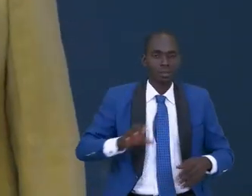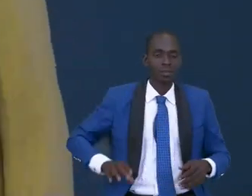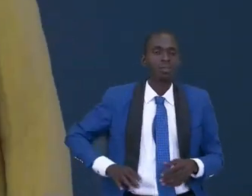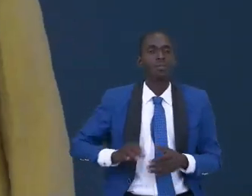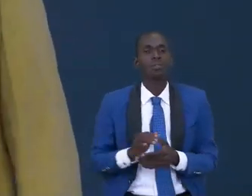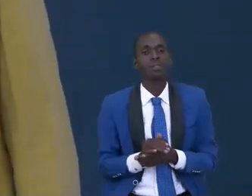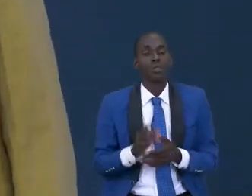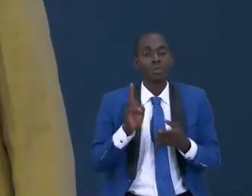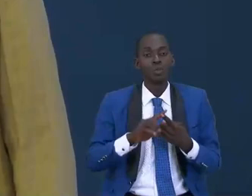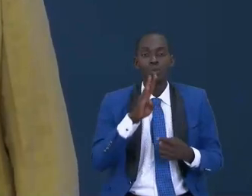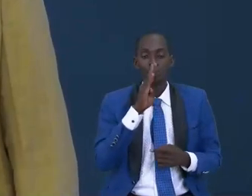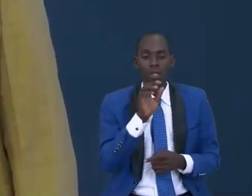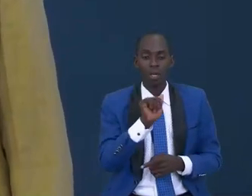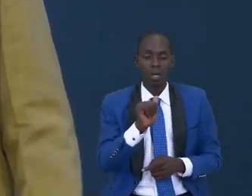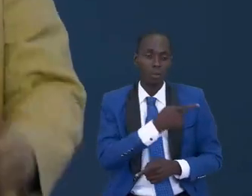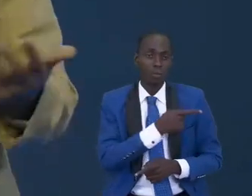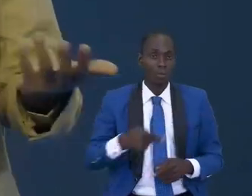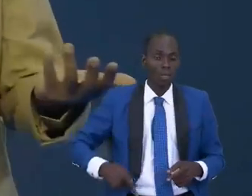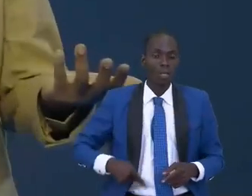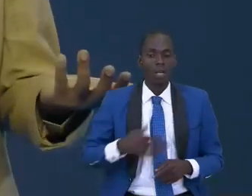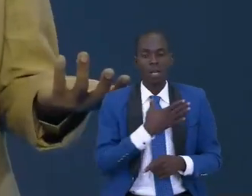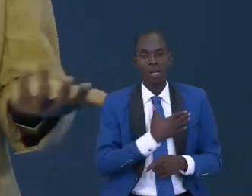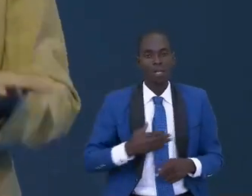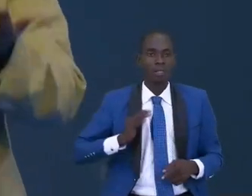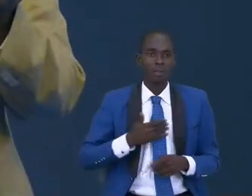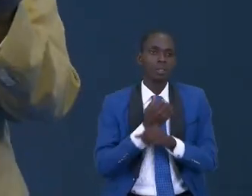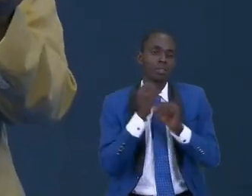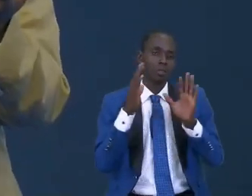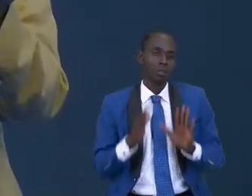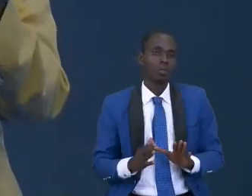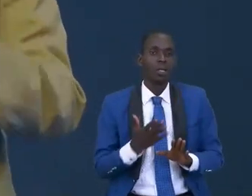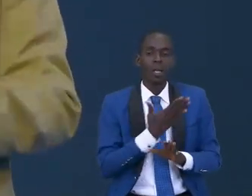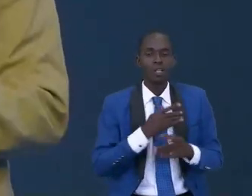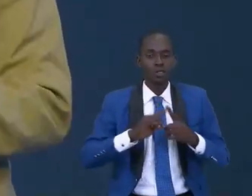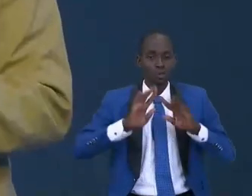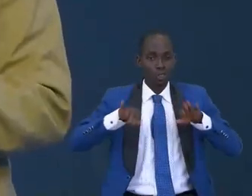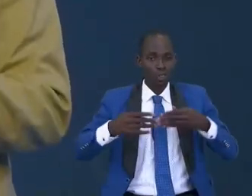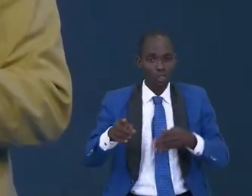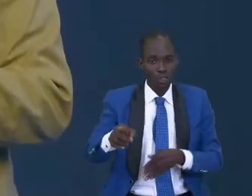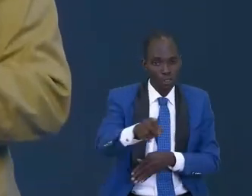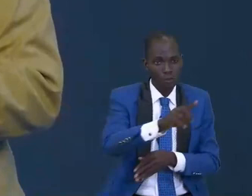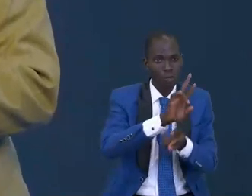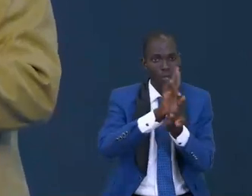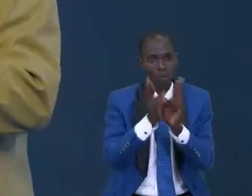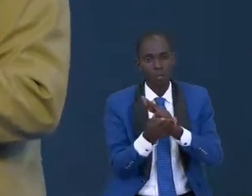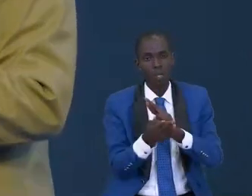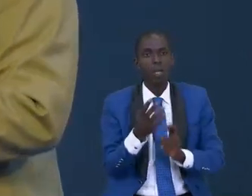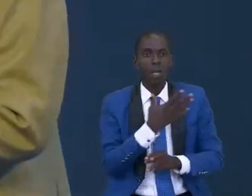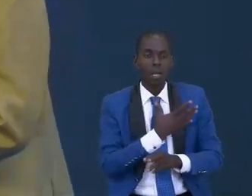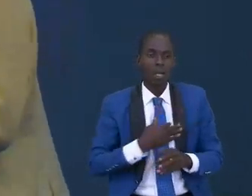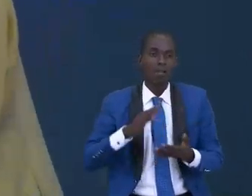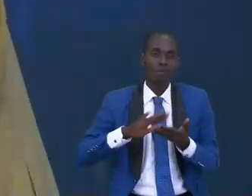Christ, d'être un prince et un sauveur pour te donner la repentance et